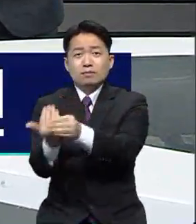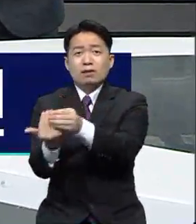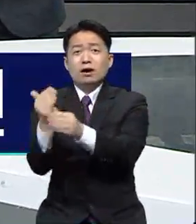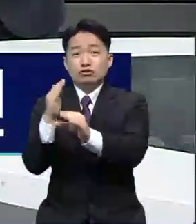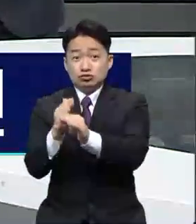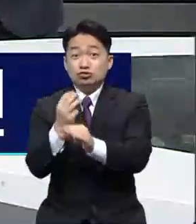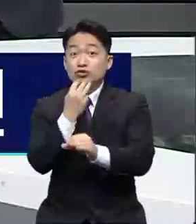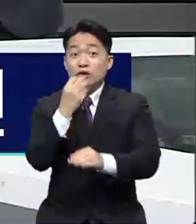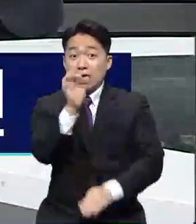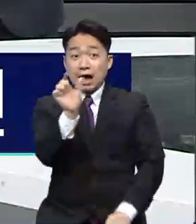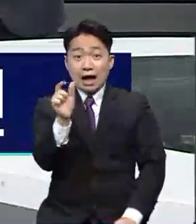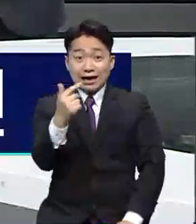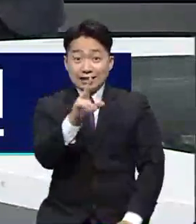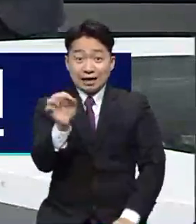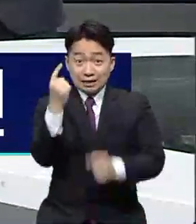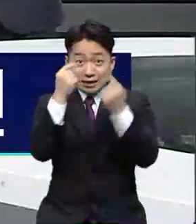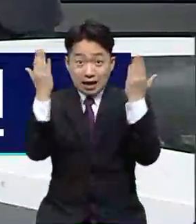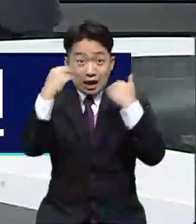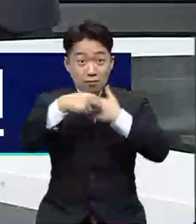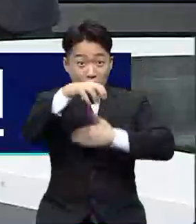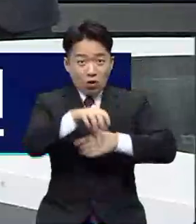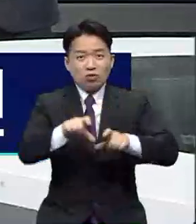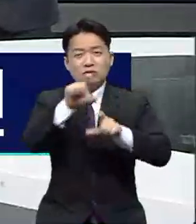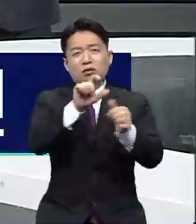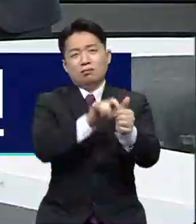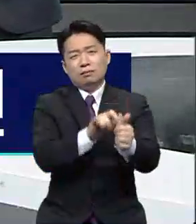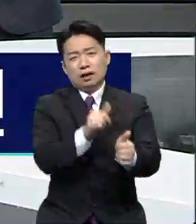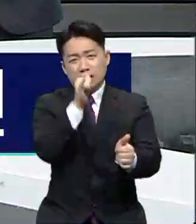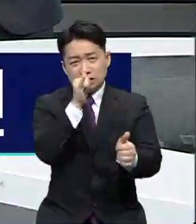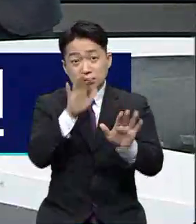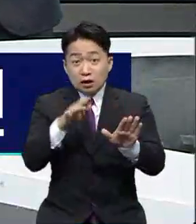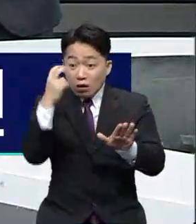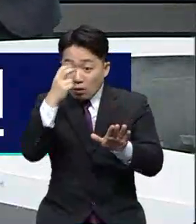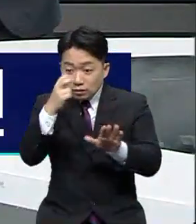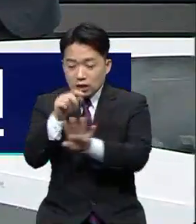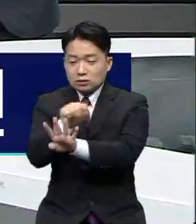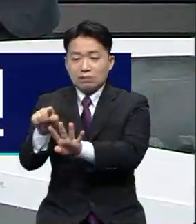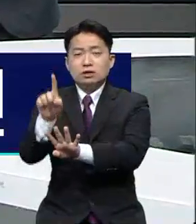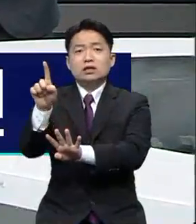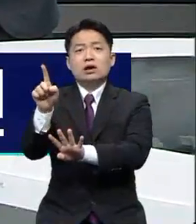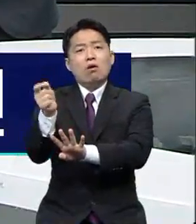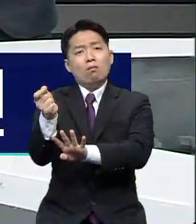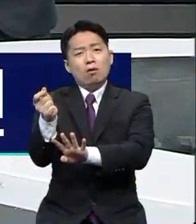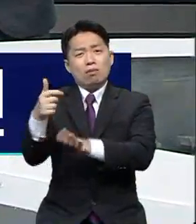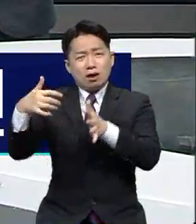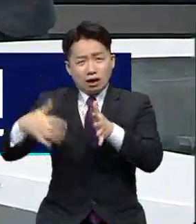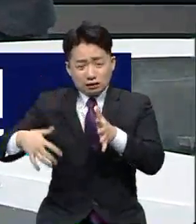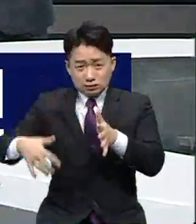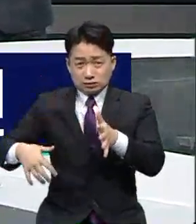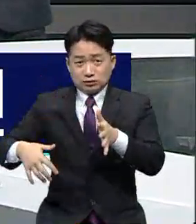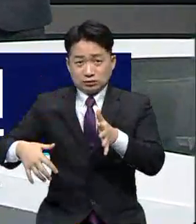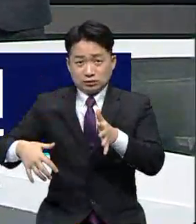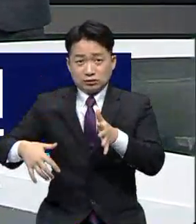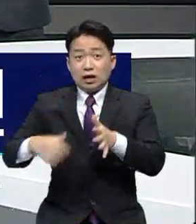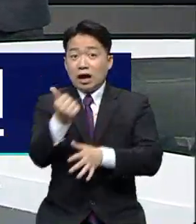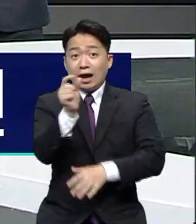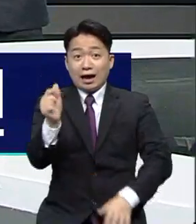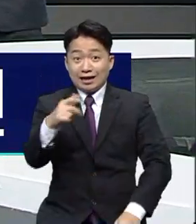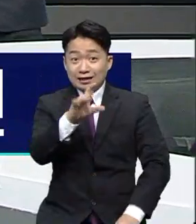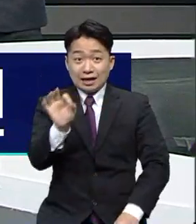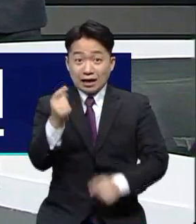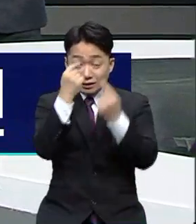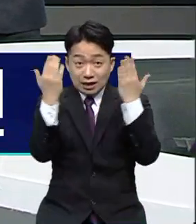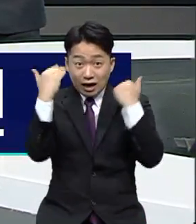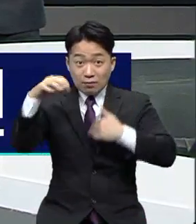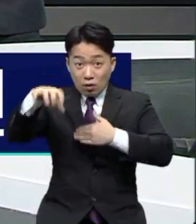서울 한양대병원에서도 추가 감염자가 나왔죠. 아직 검사는 4분의 1 정도밖에 하지 못했습니다. 한양대병원